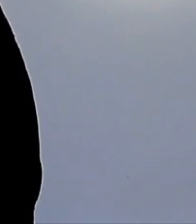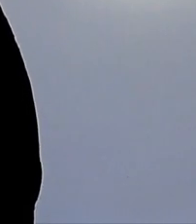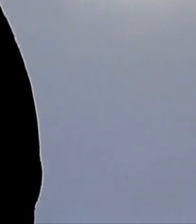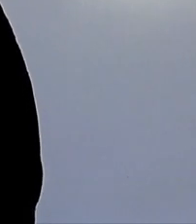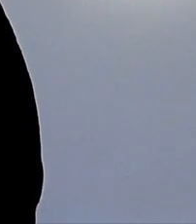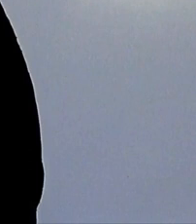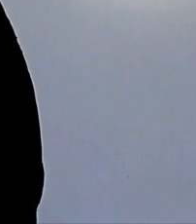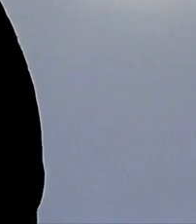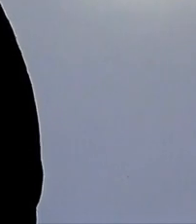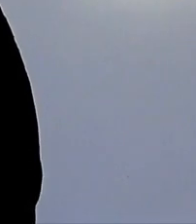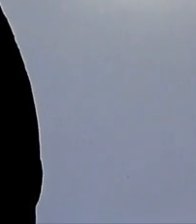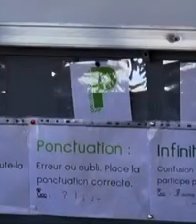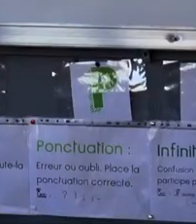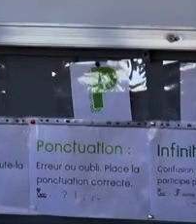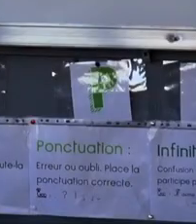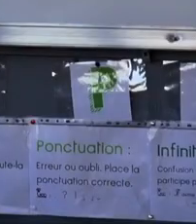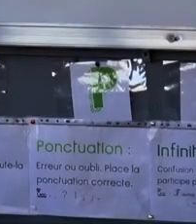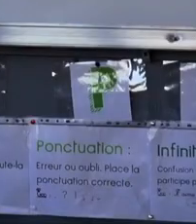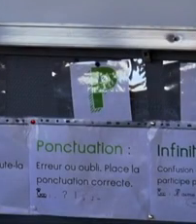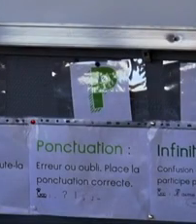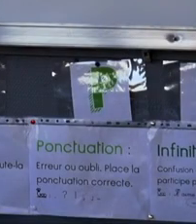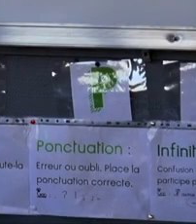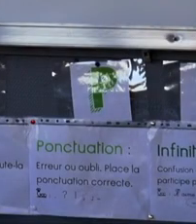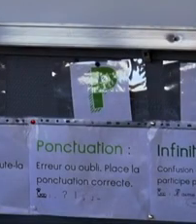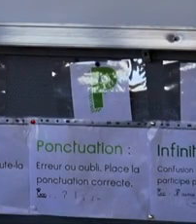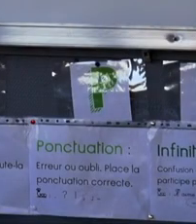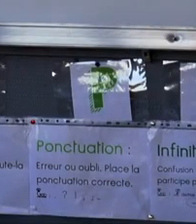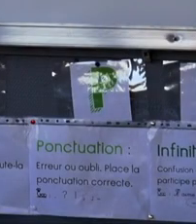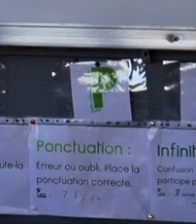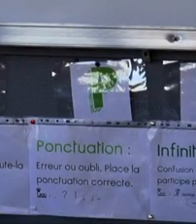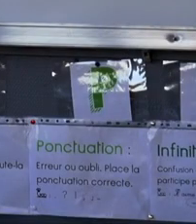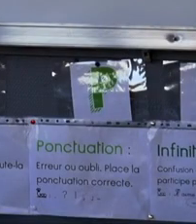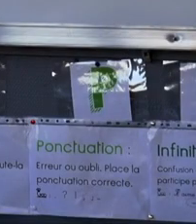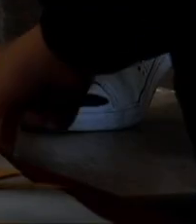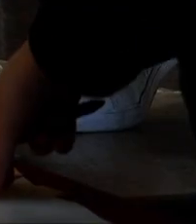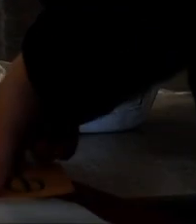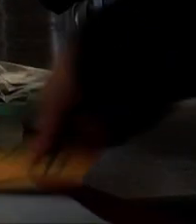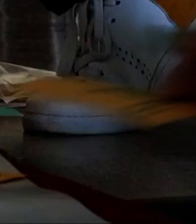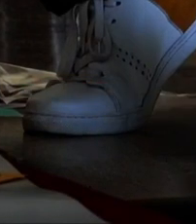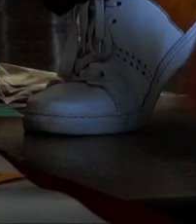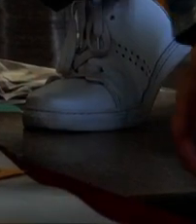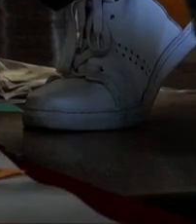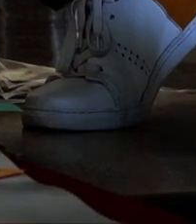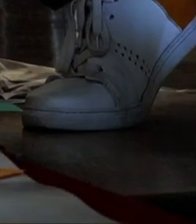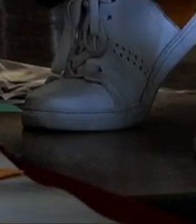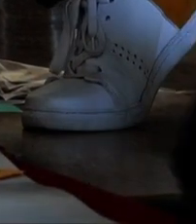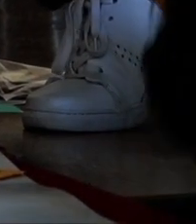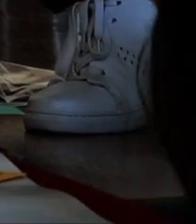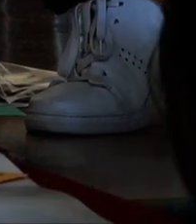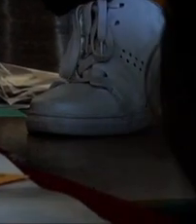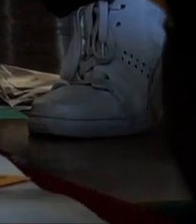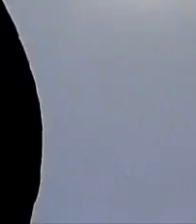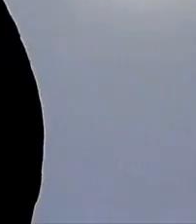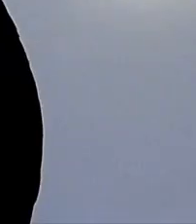avoir des troubles pour gérer son émotion. Donc quand on est en manque de sommeil, on va avoir plus de difficultés à trouver le bon comportement adapté à